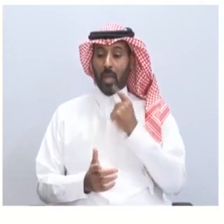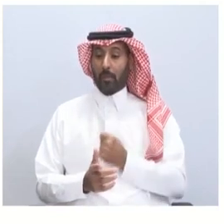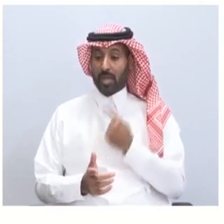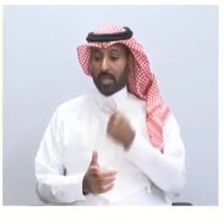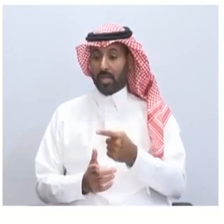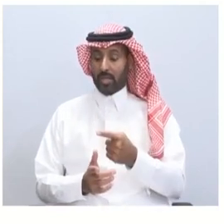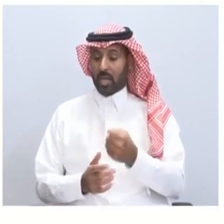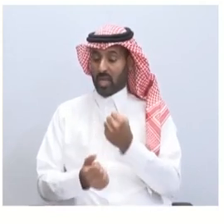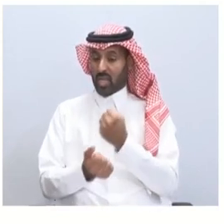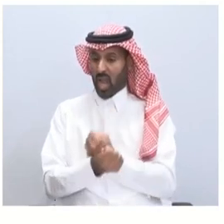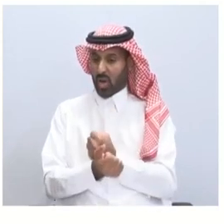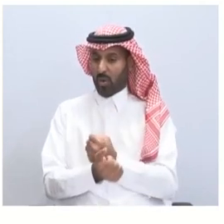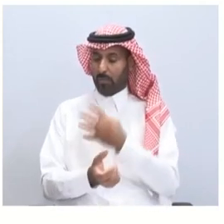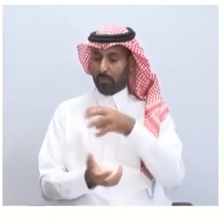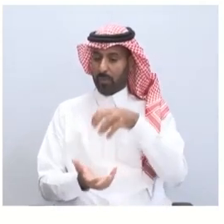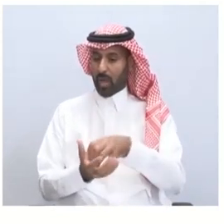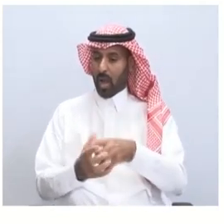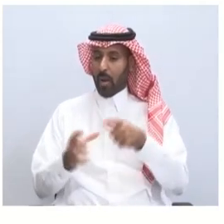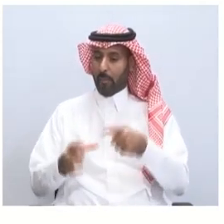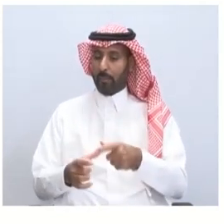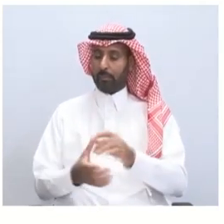ان يحكم